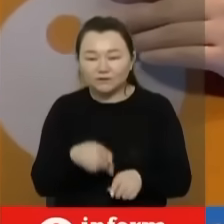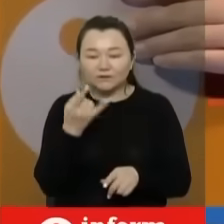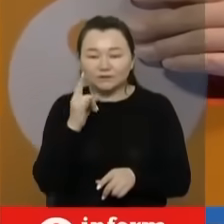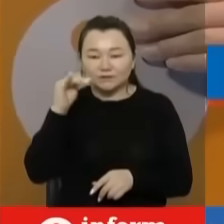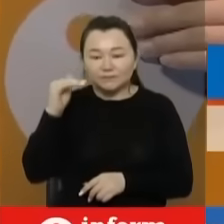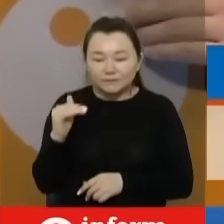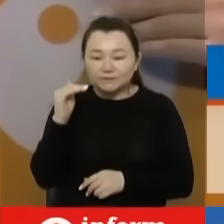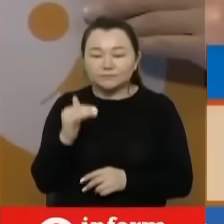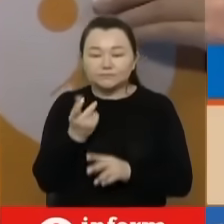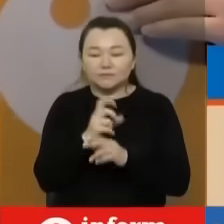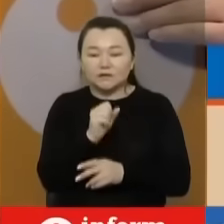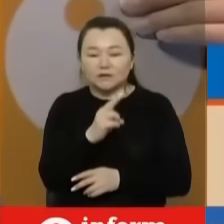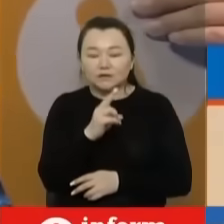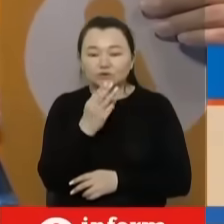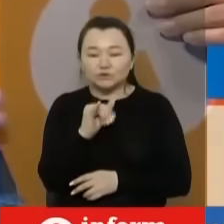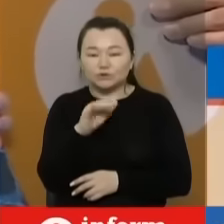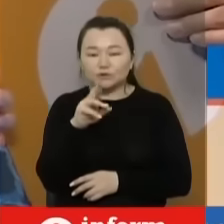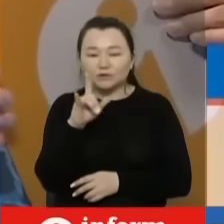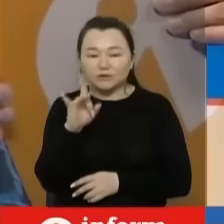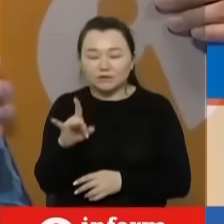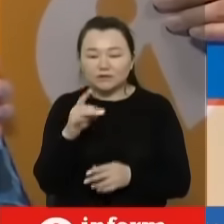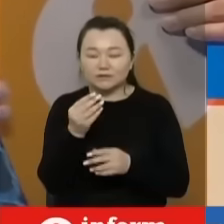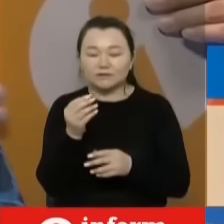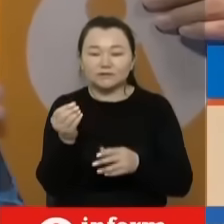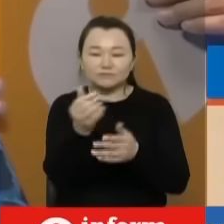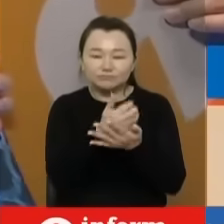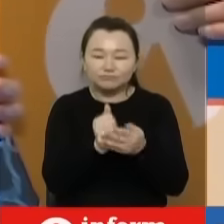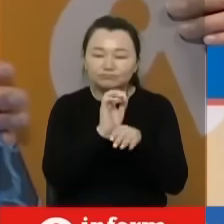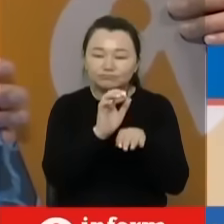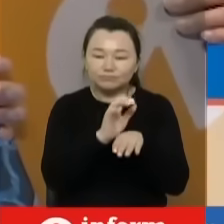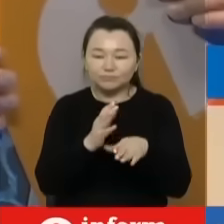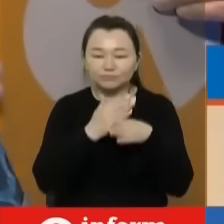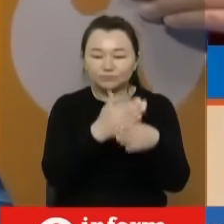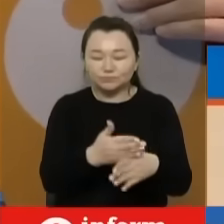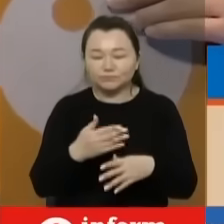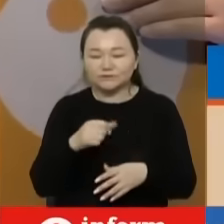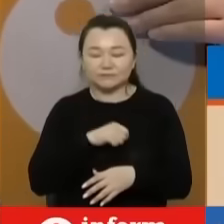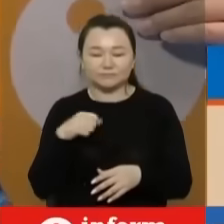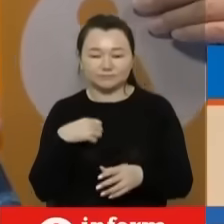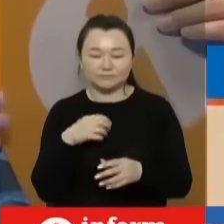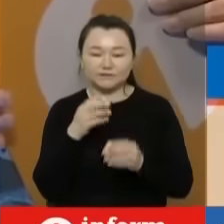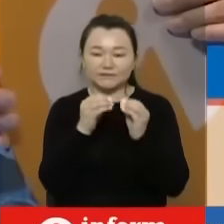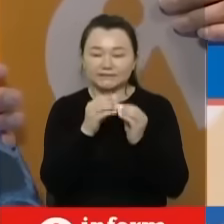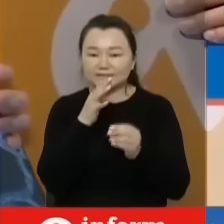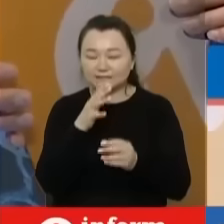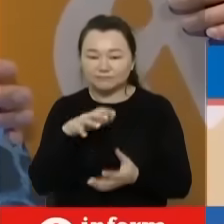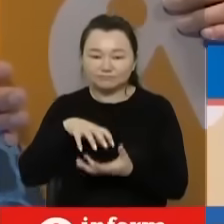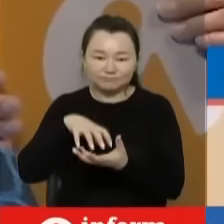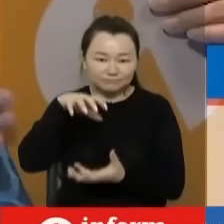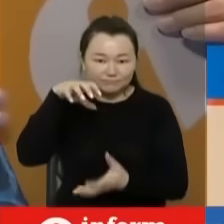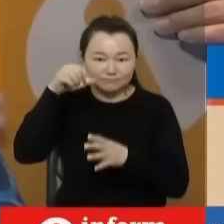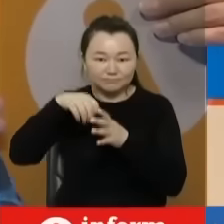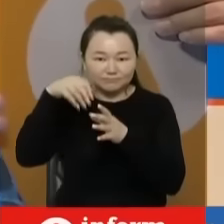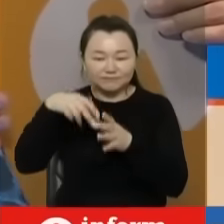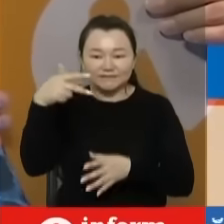жеткіншек Ақшұқыр ауылында жиналып жатқан гуманитарлық көмекке қосылыпты. 10 жастағы бала қобдишасында болған